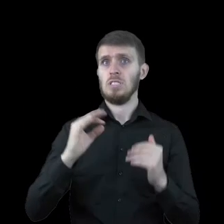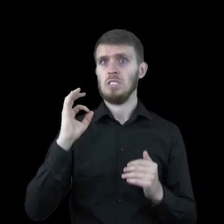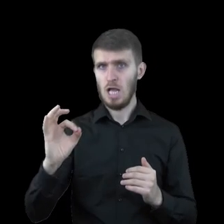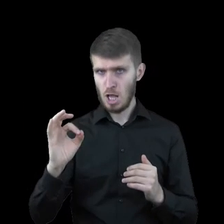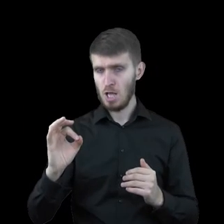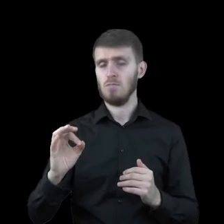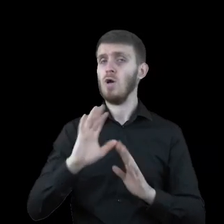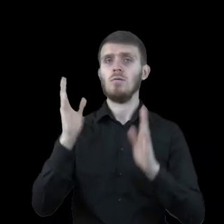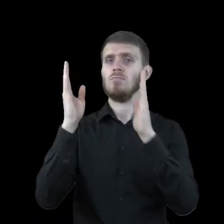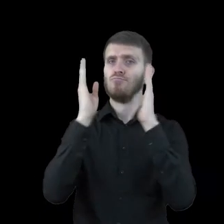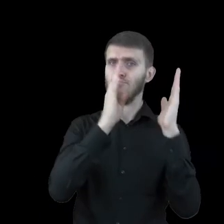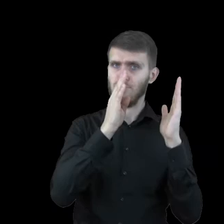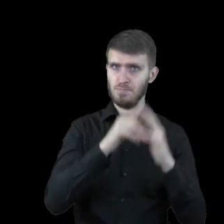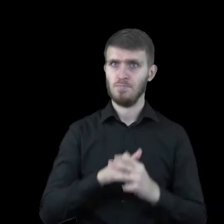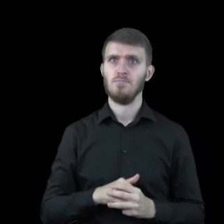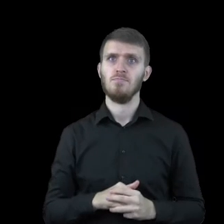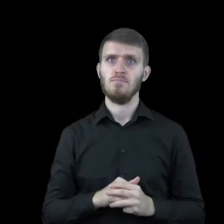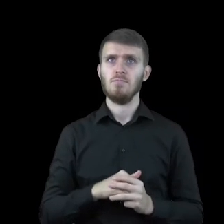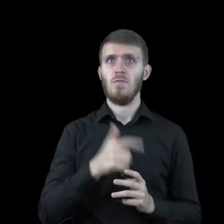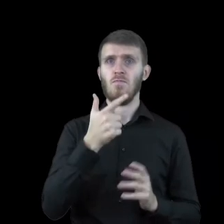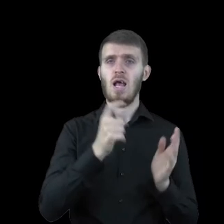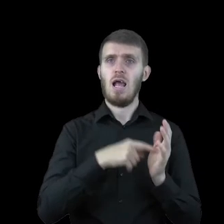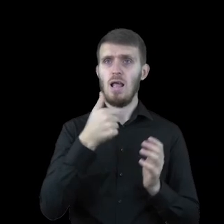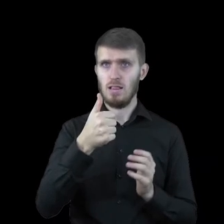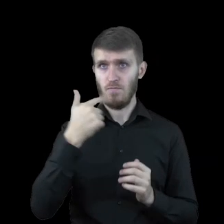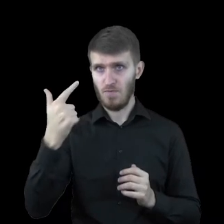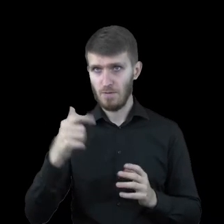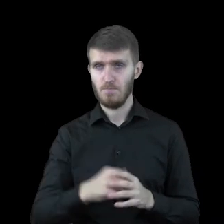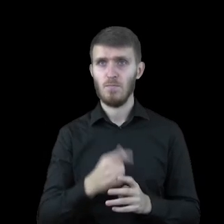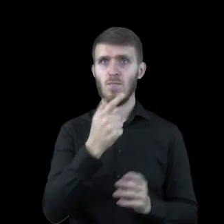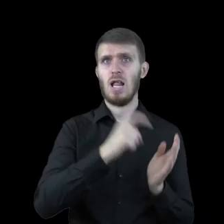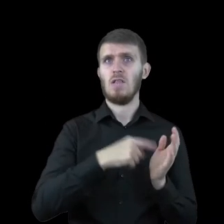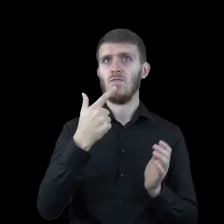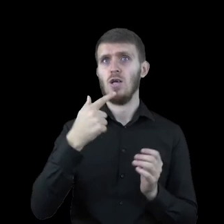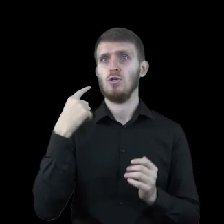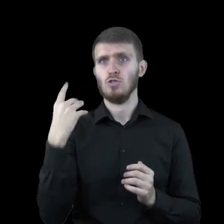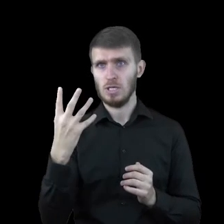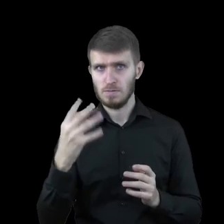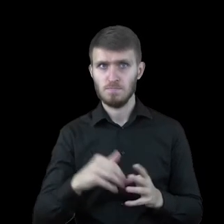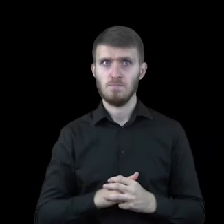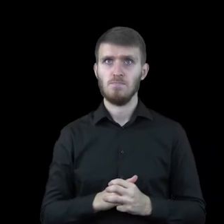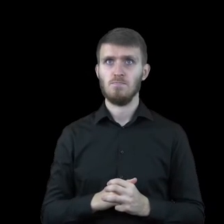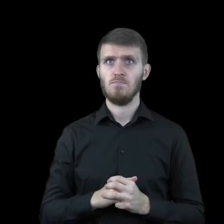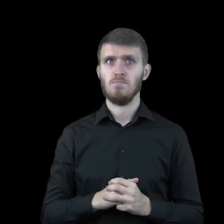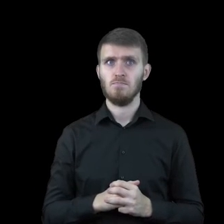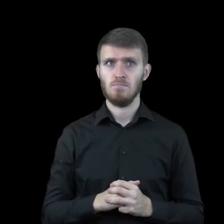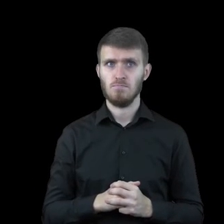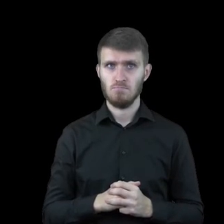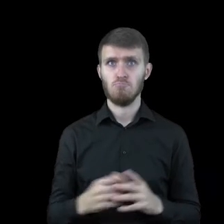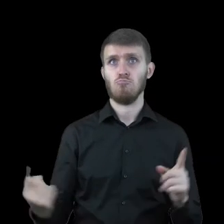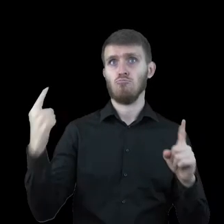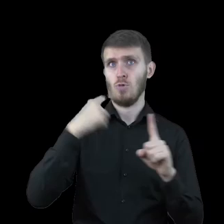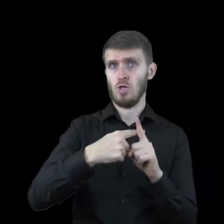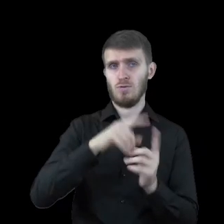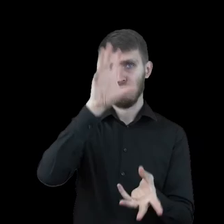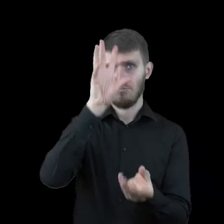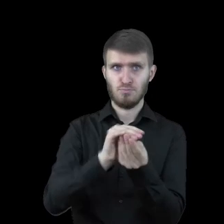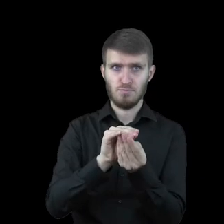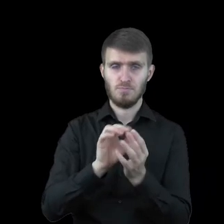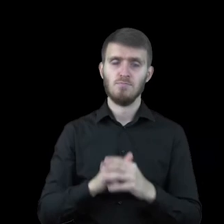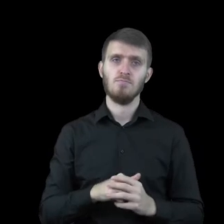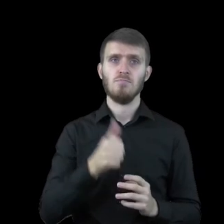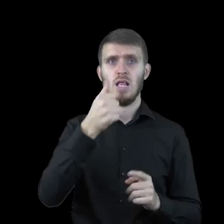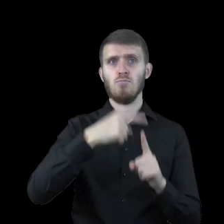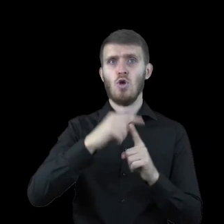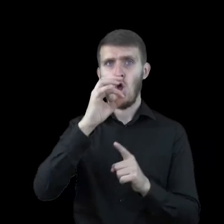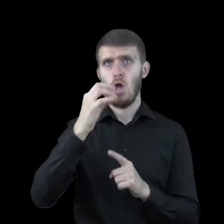2 to 2. Tak? Tutaj zapisujemy 0, ponieważ przechodzimy do tego elementu. 2 razy 1 to 2. 2